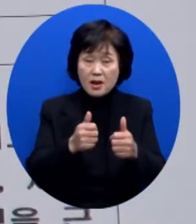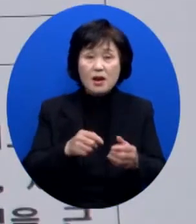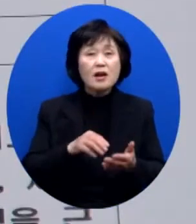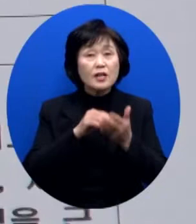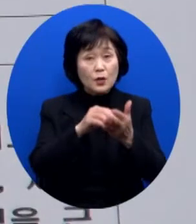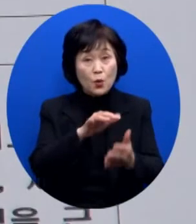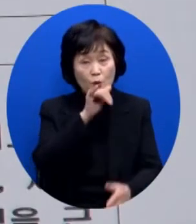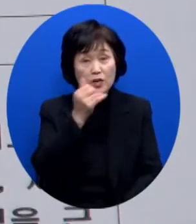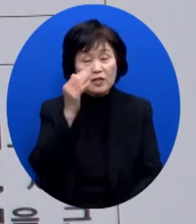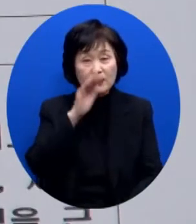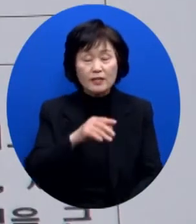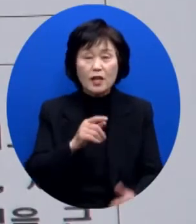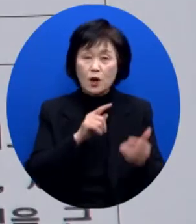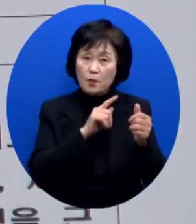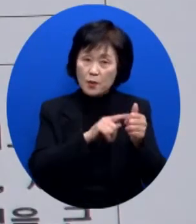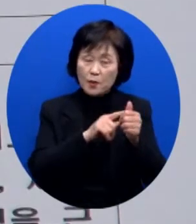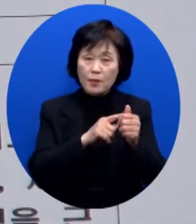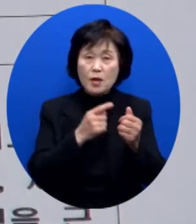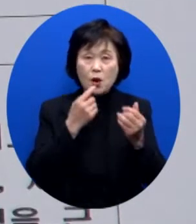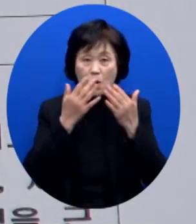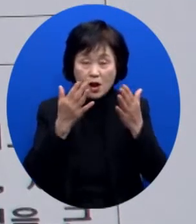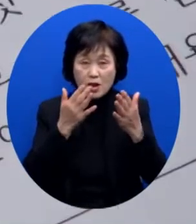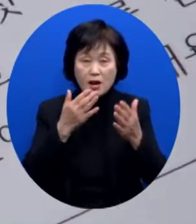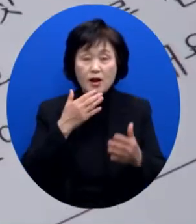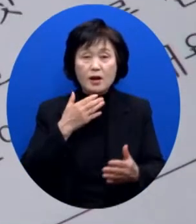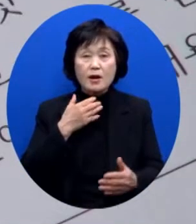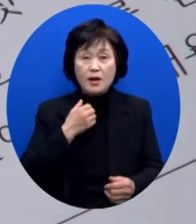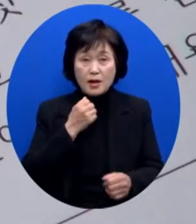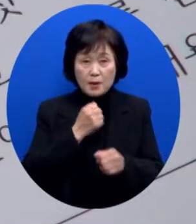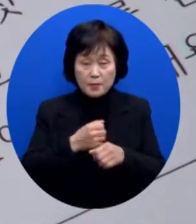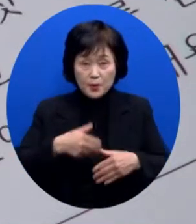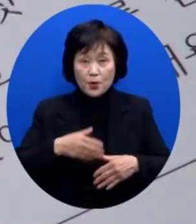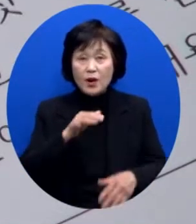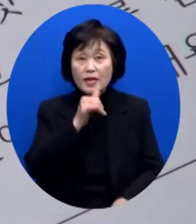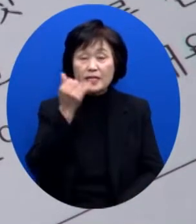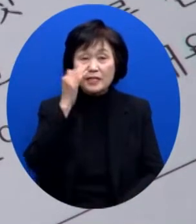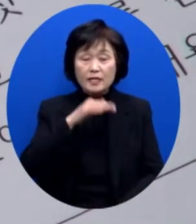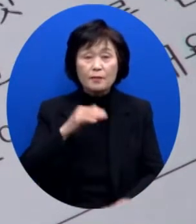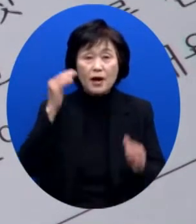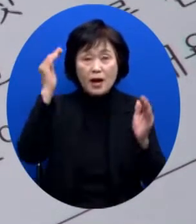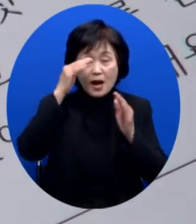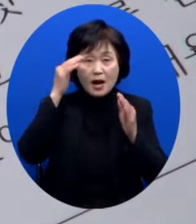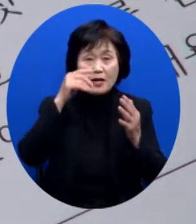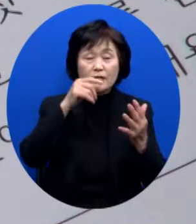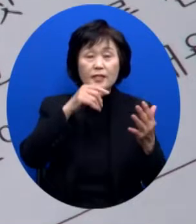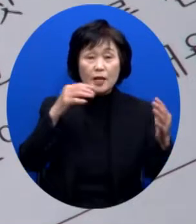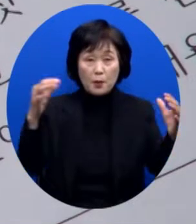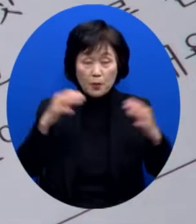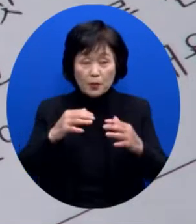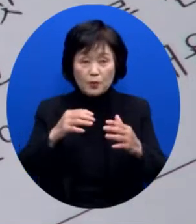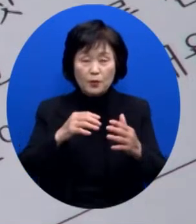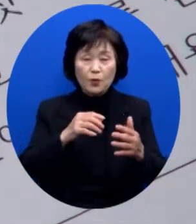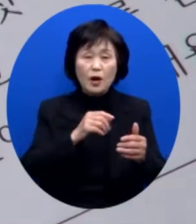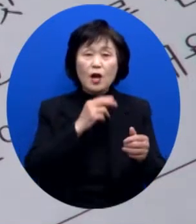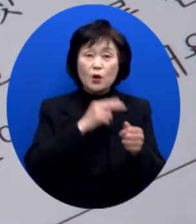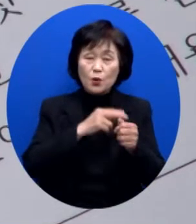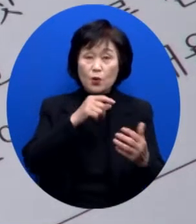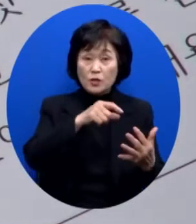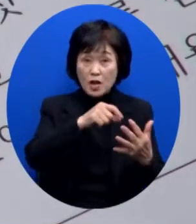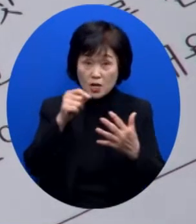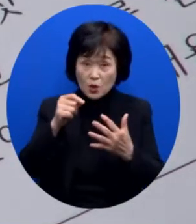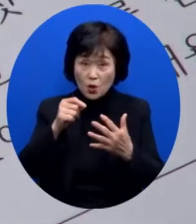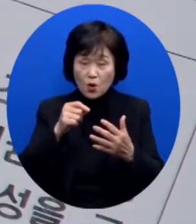선과 통 명성을 확대 해야 하겠지만 4구 냥의 중요한 축인 학생 뭐 짐 뭐 찍고 아닌 4권까지 침해하는 것은